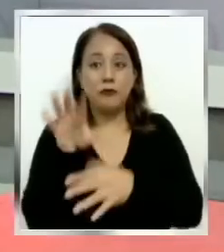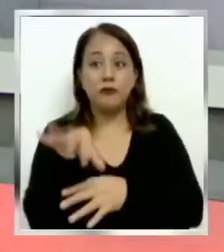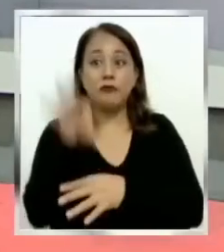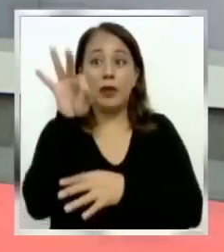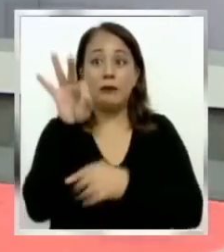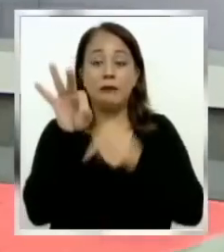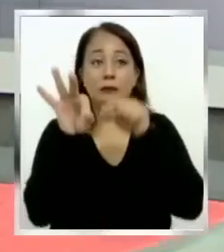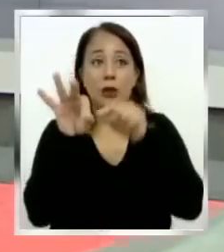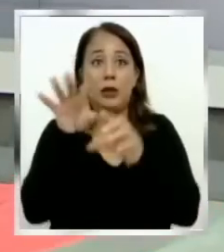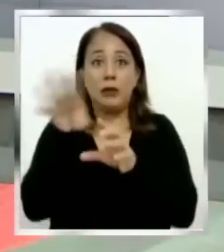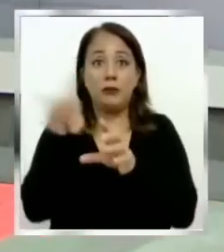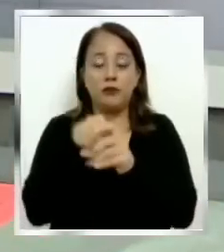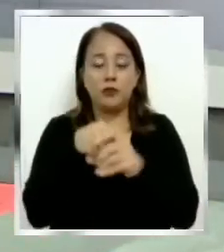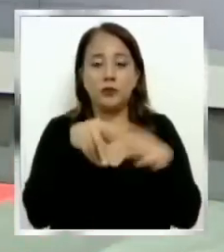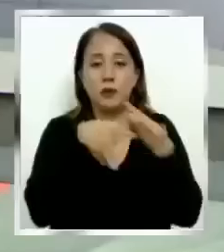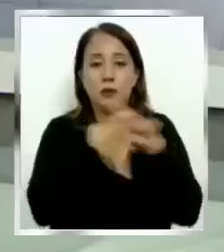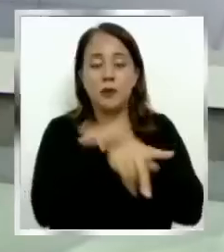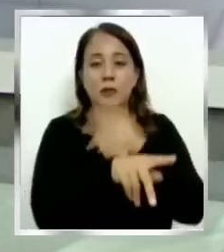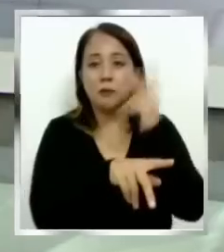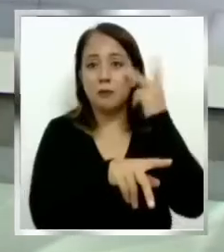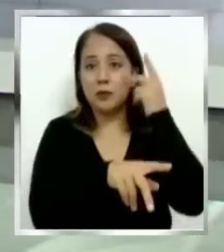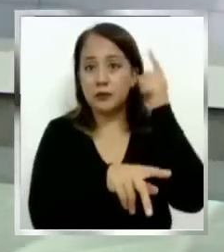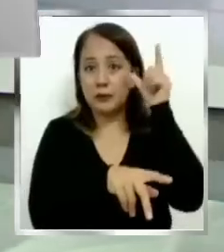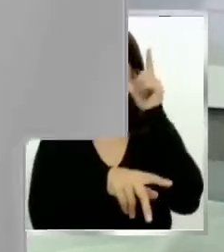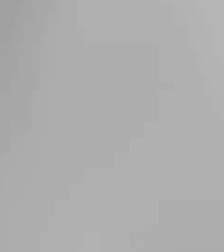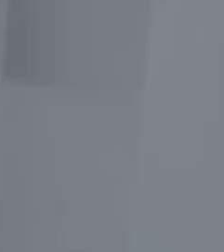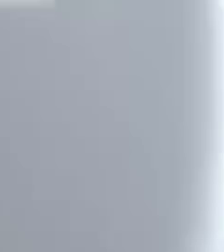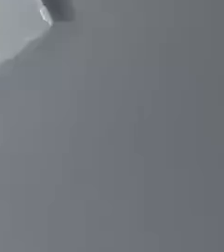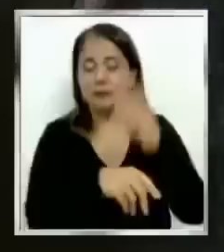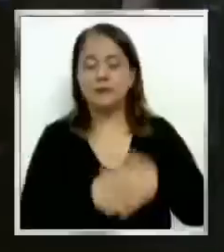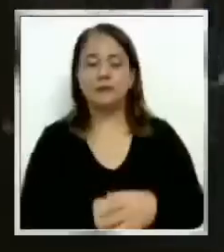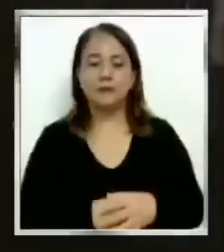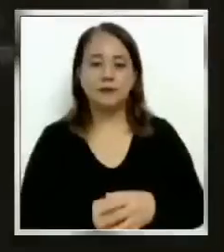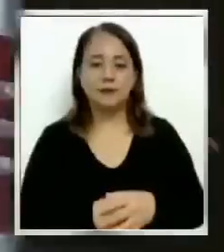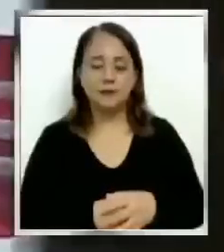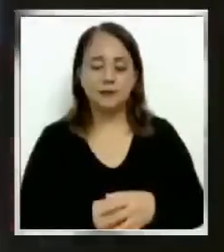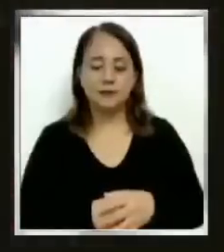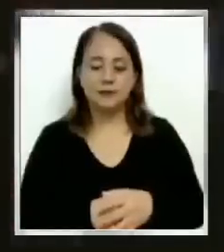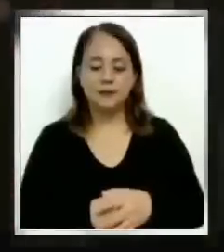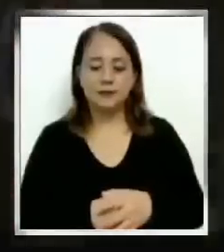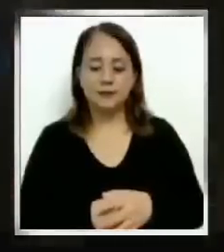kay Percy Lapid. Diyan tumutok si Rafi Tima.